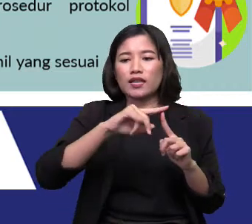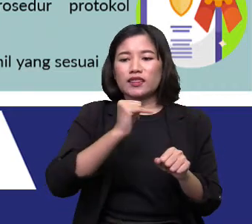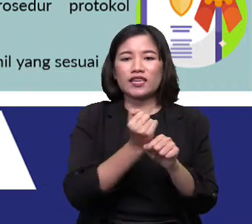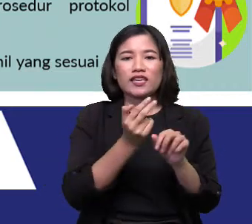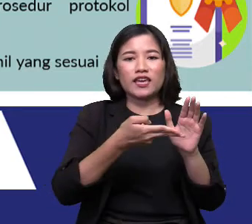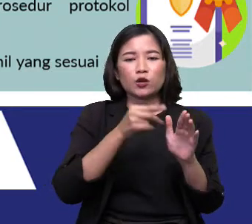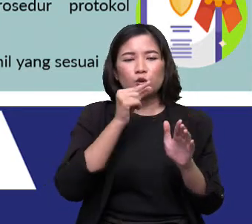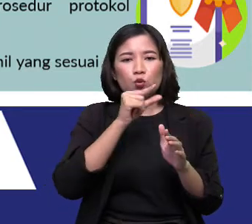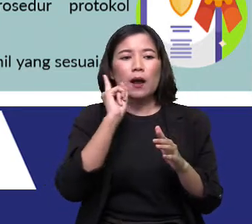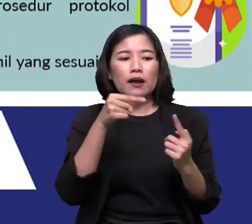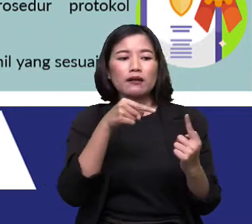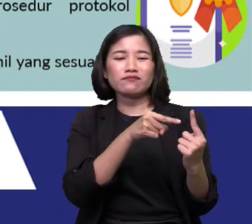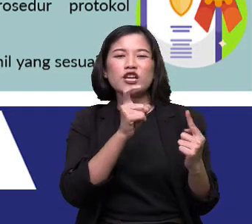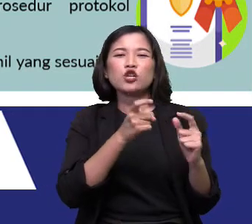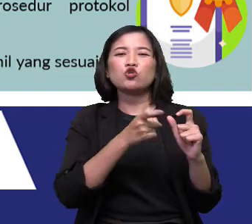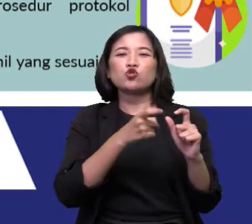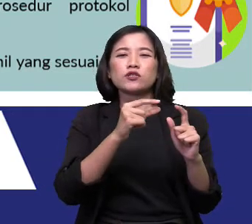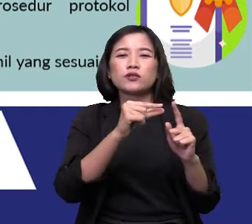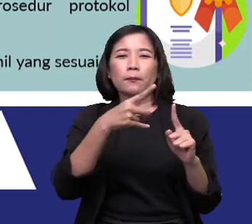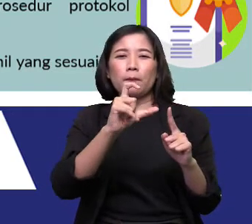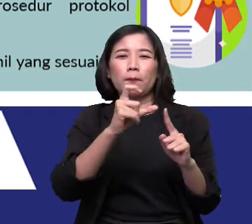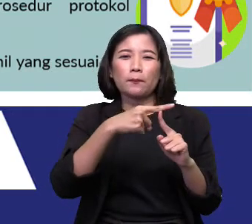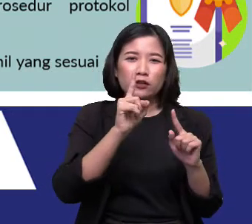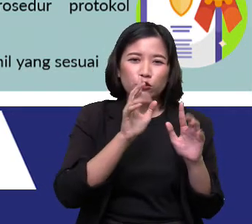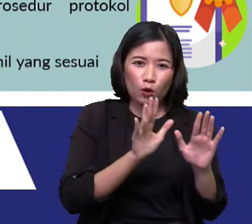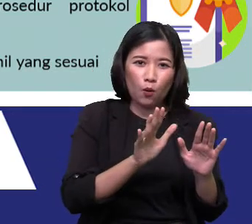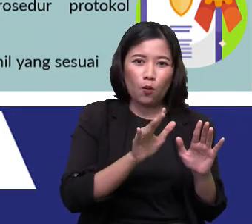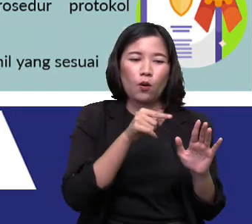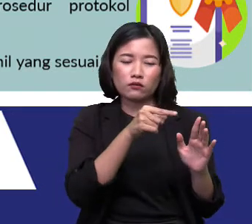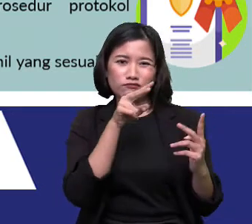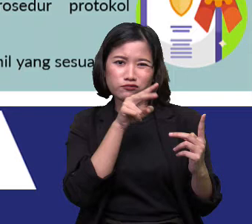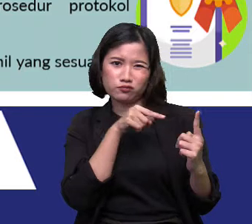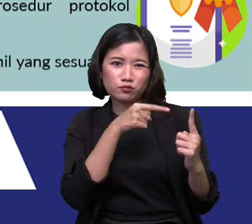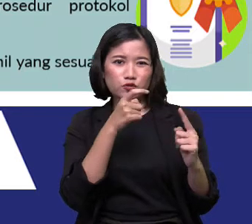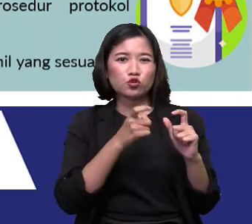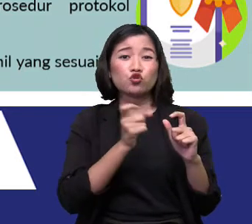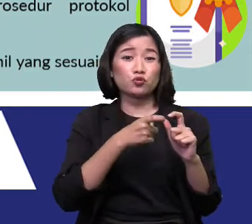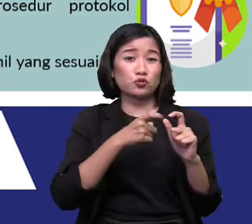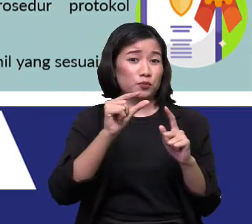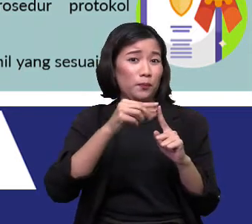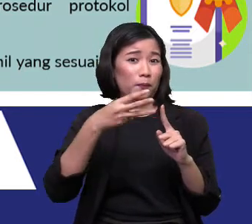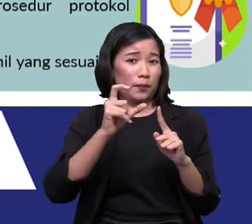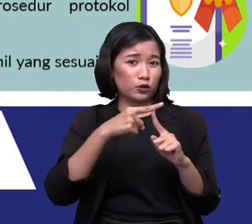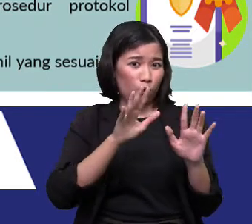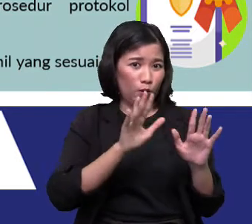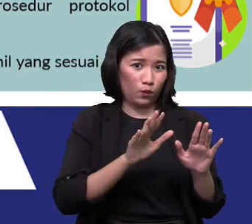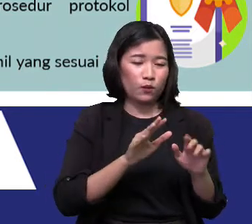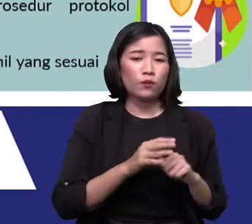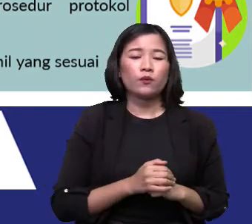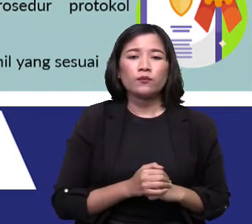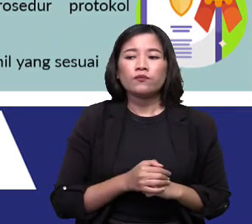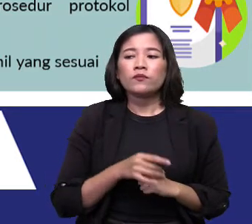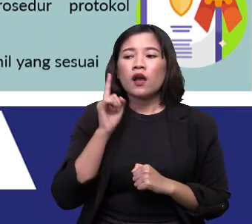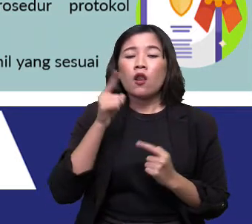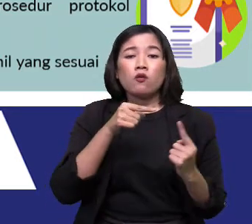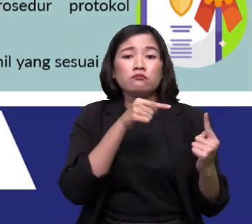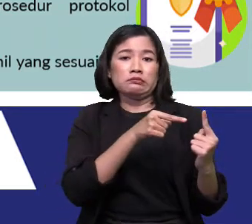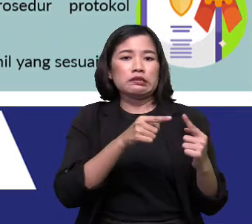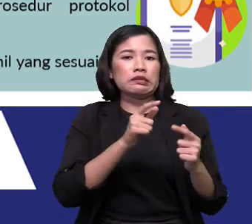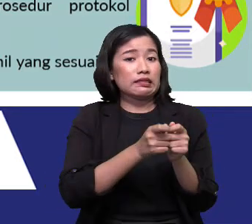pelaku Suspect of 19 Sebagai tambahan seseorang yang tidak lolos cleaning wajib dites coffee